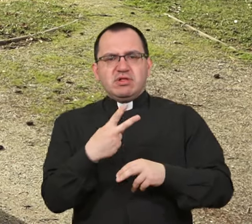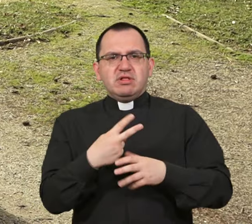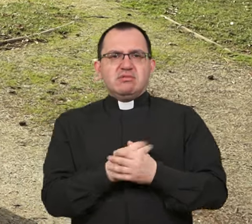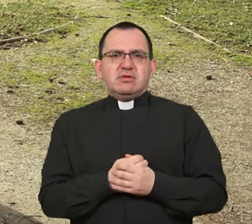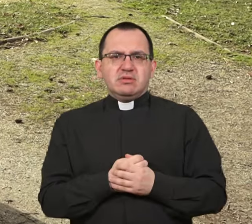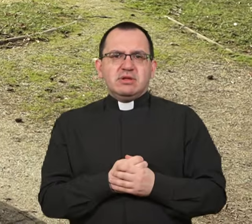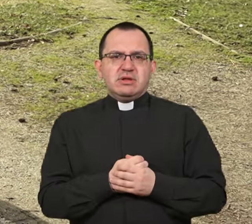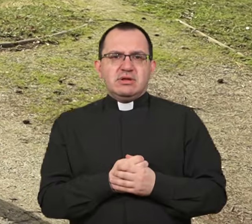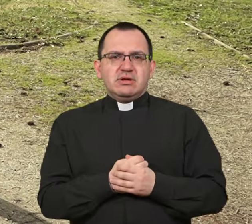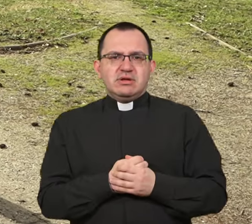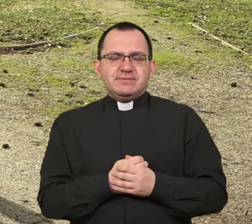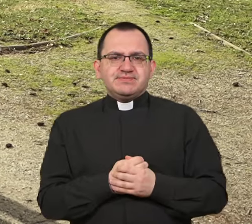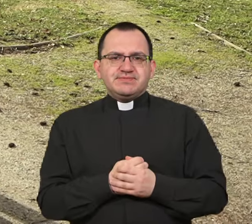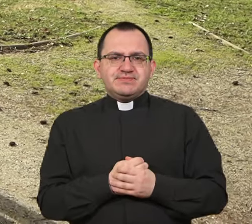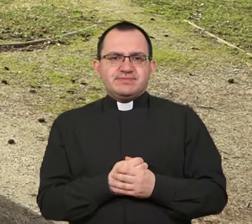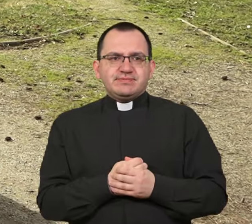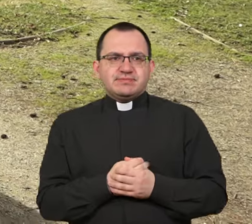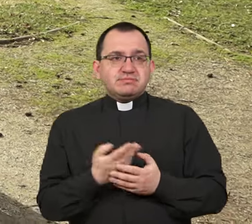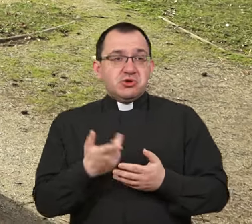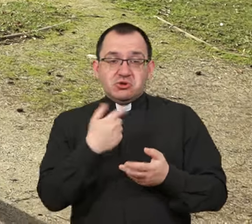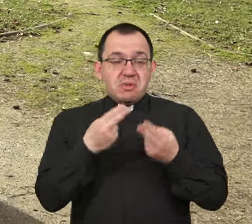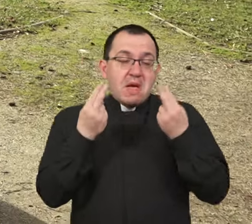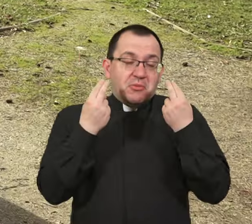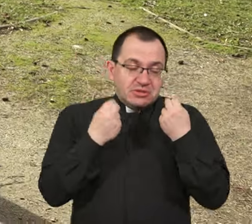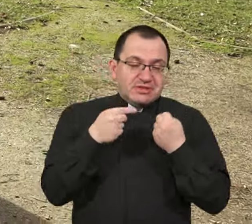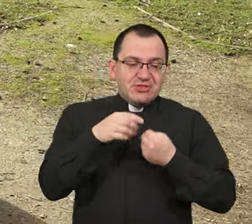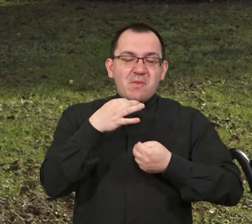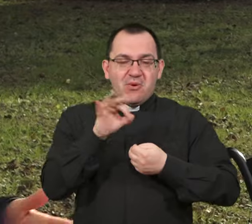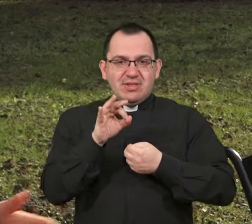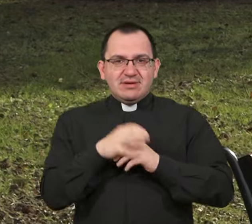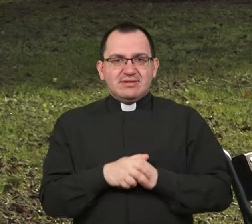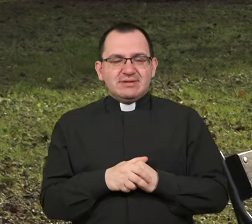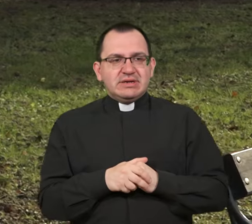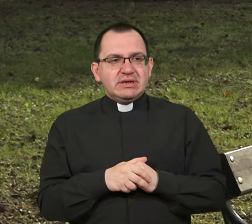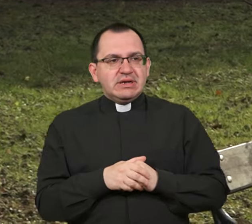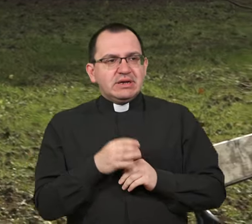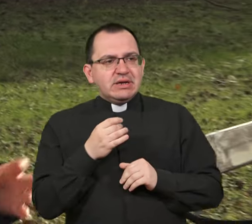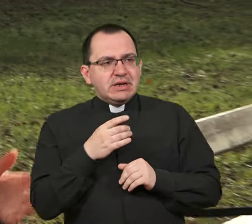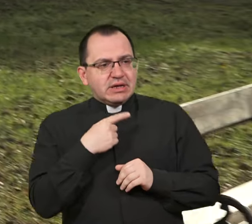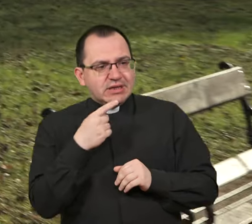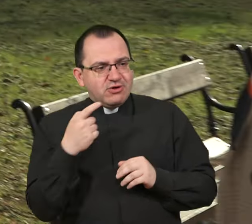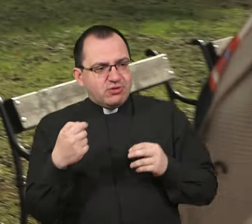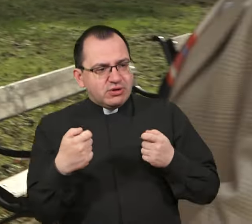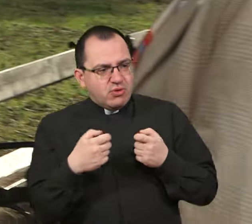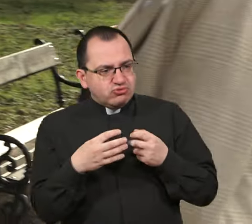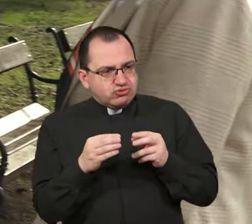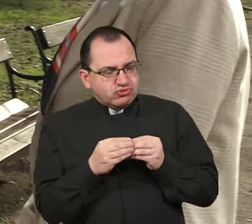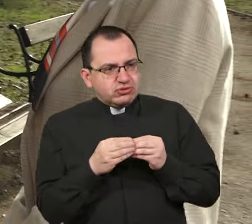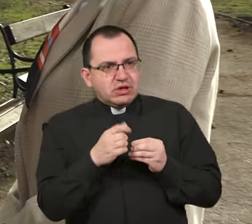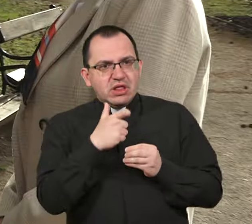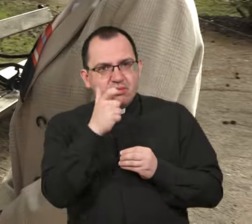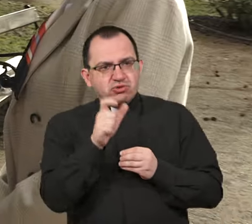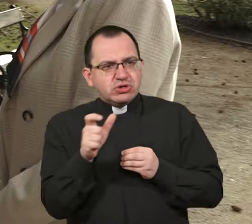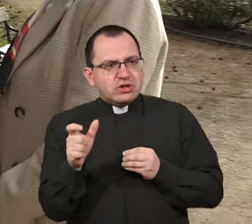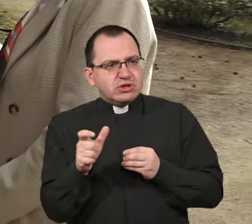želim. Bi bolje da nisu, što smo manji, ponizniji, bit će bolje. Da. Kad već spominjemo taj susret s Božjom riječi, možda da